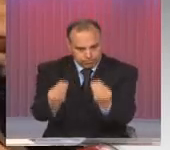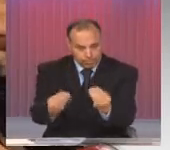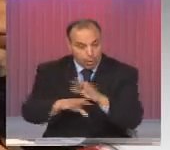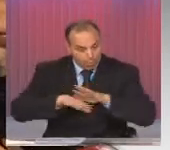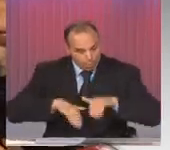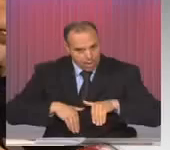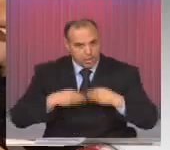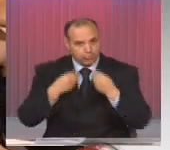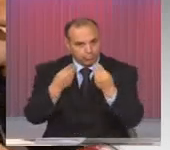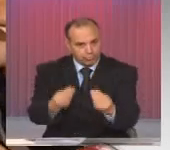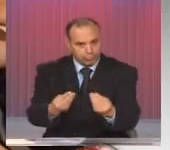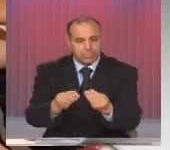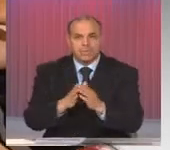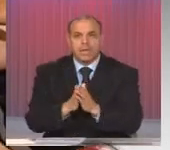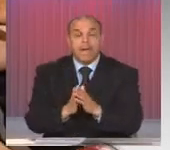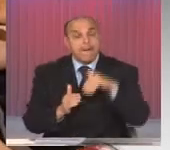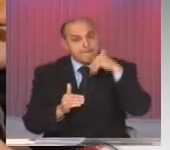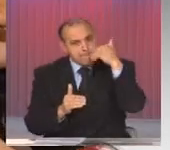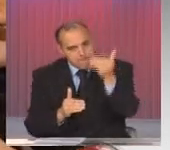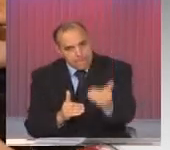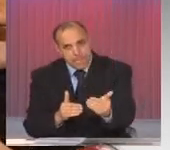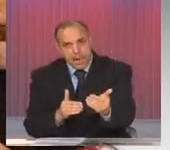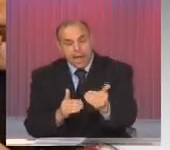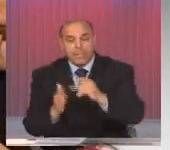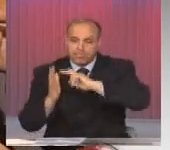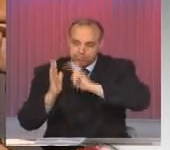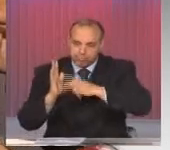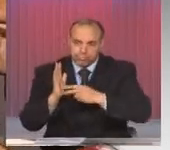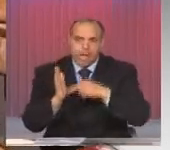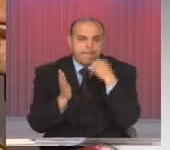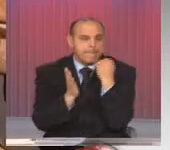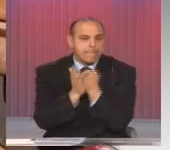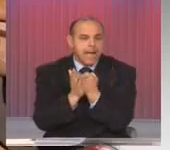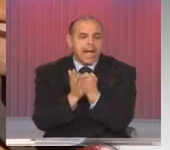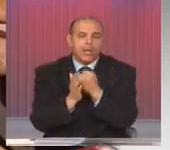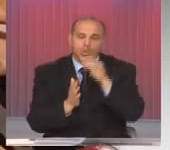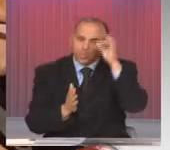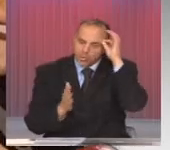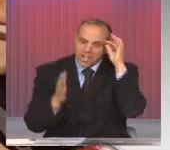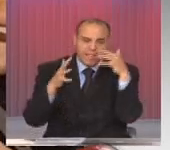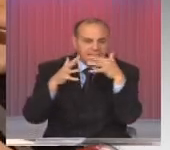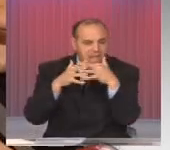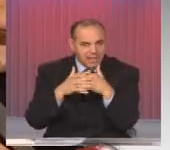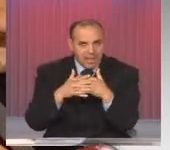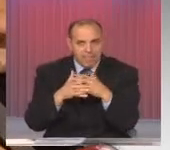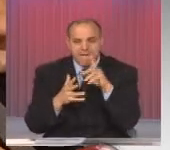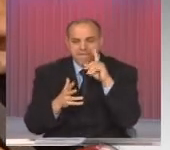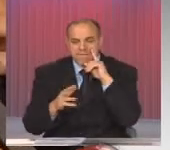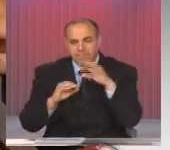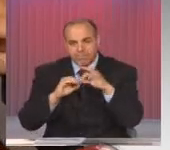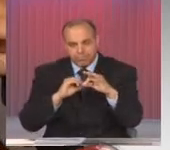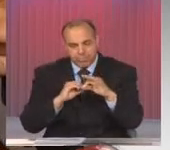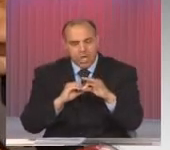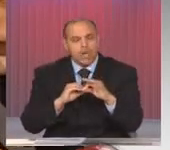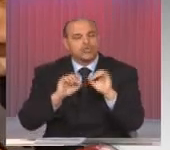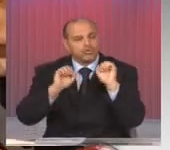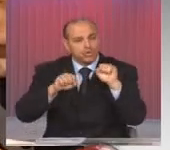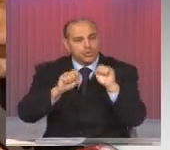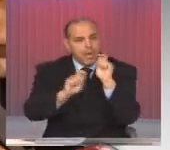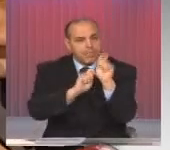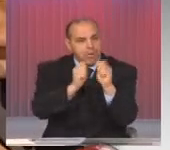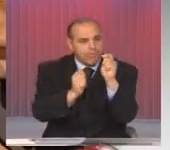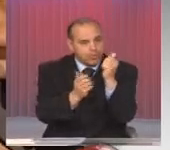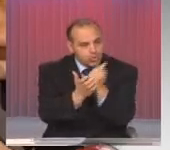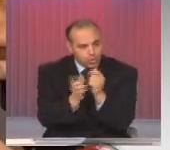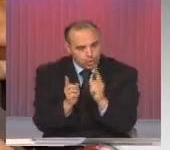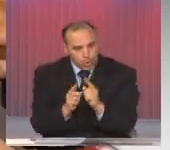التكوين، باش نعملوا اتفاقية مع البنك التونسي للتضامن باش الفتاة الريفية تتحصل على قرض